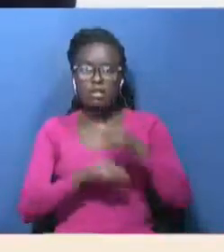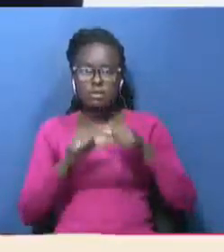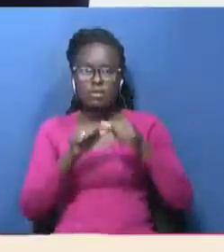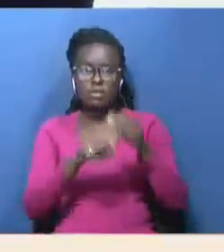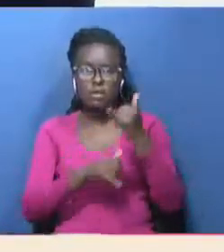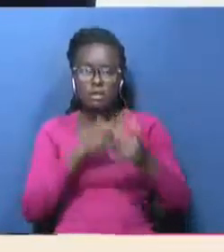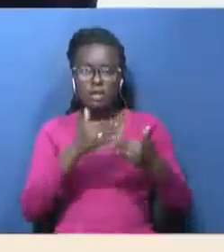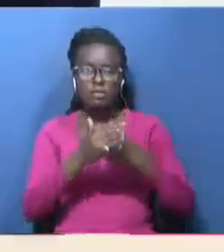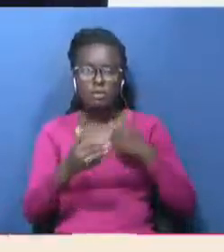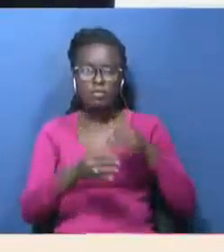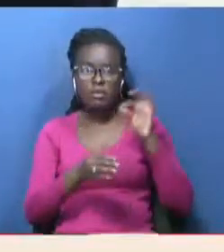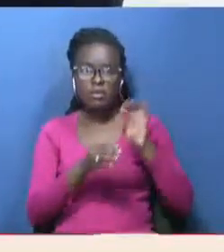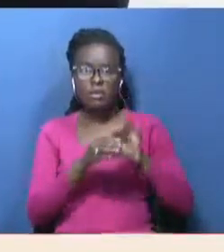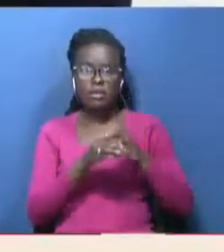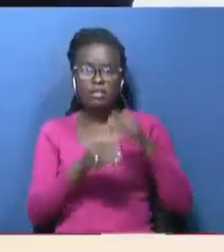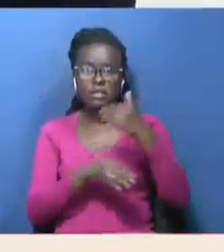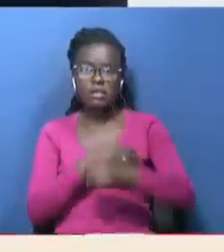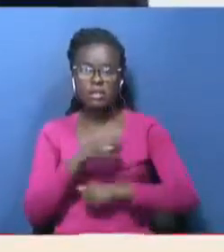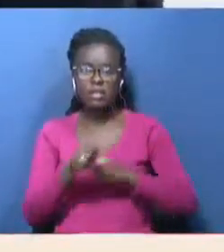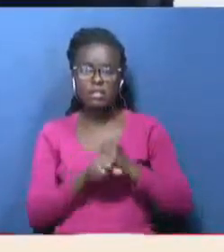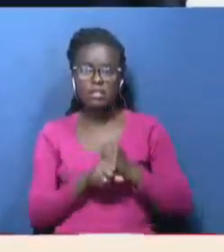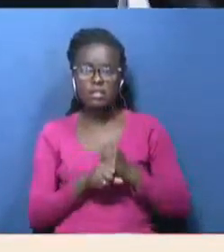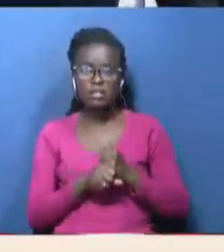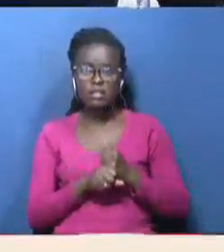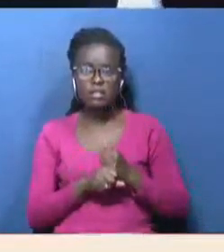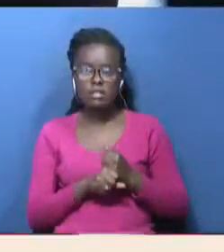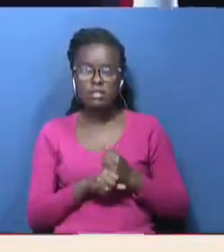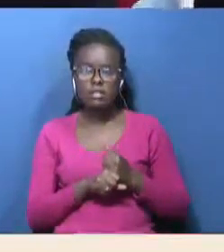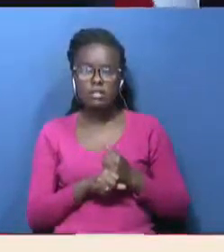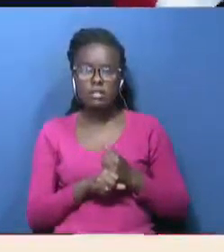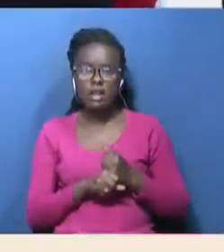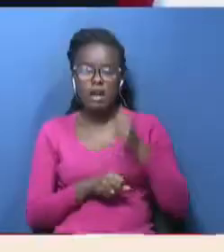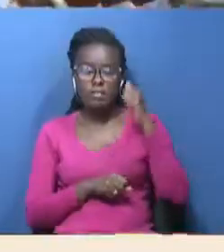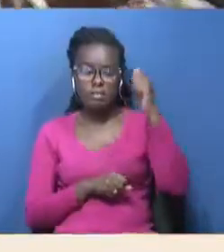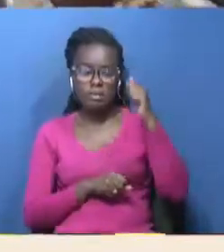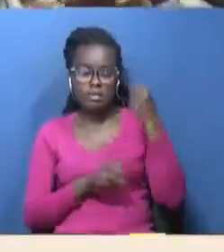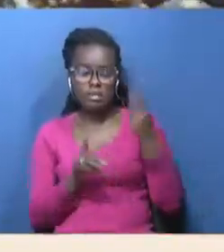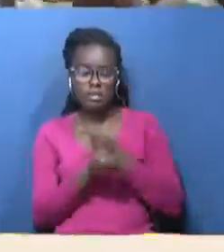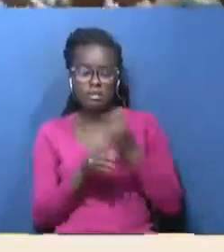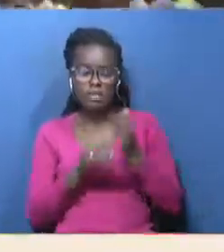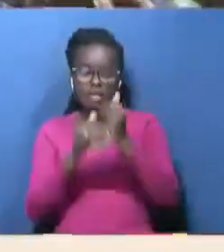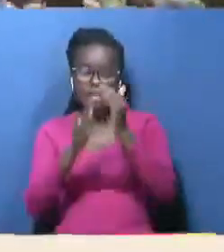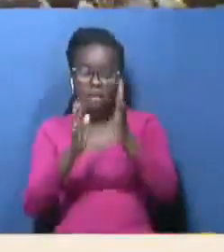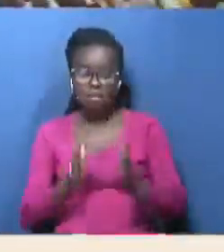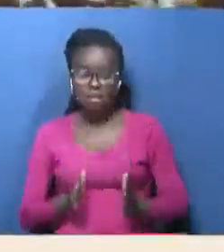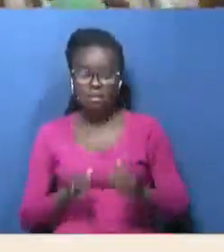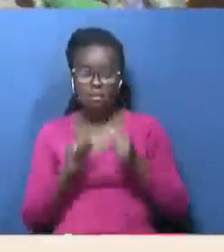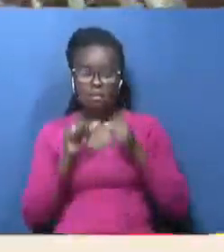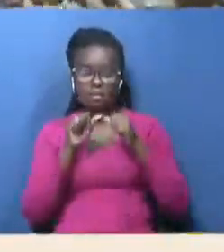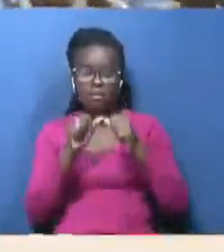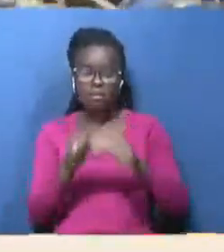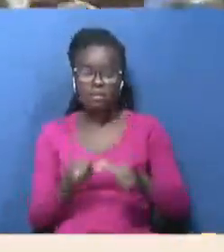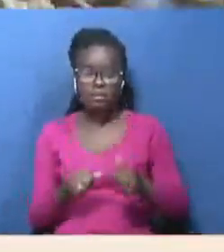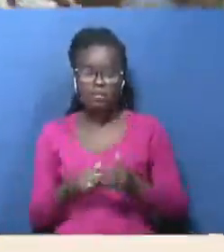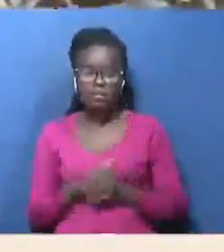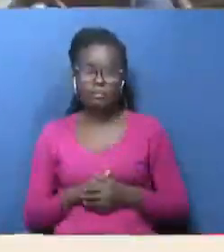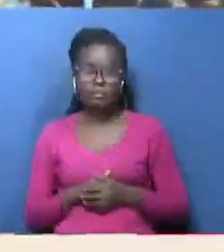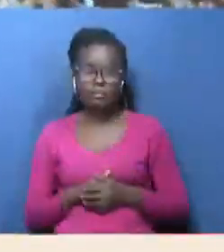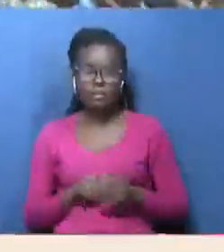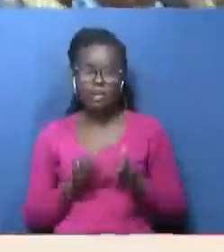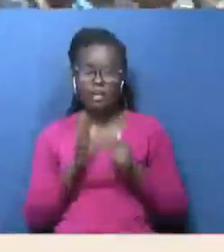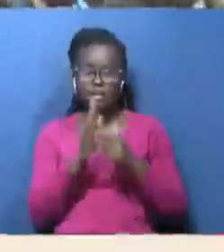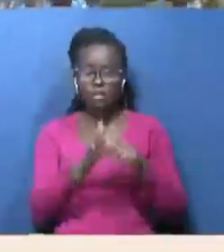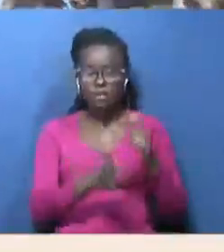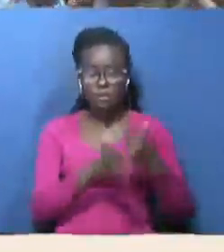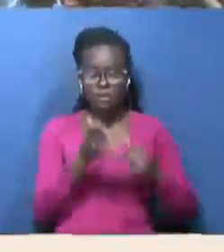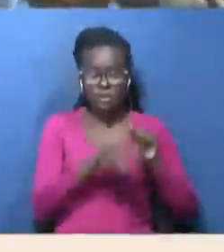gukundera mbere ya githurano kia mwaka ukite wiariri wa kiuteti gatagati ka atongoria matiganite ni utanyitwo gwakiririo na makiria kionereria